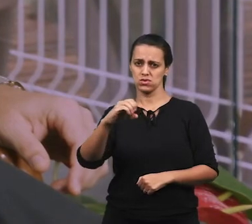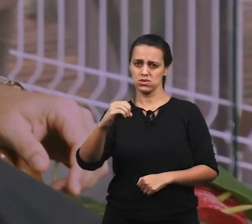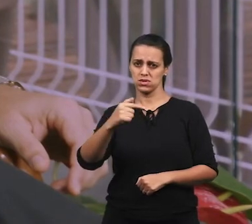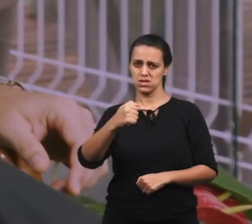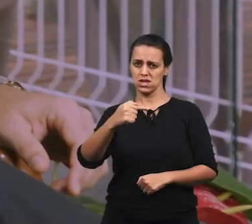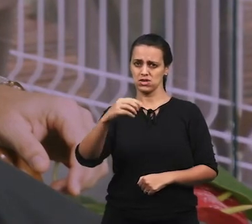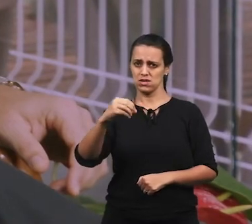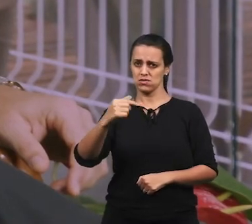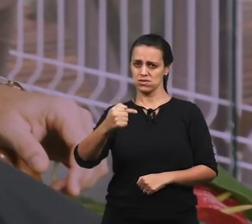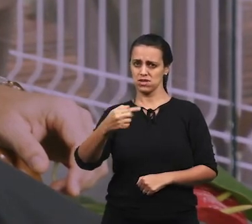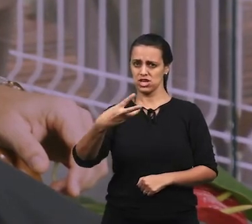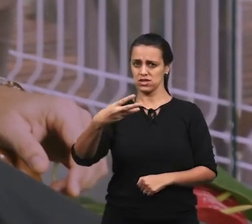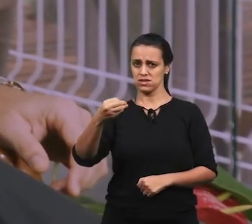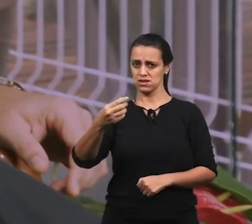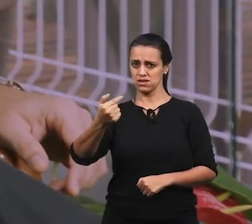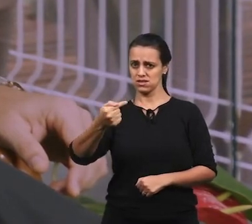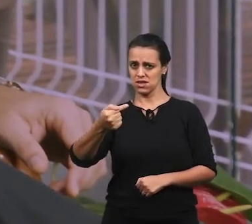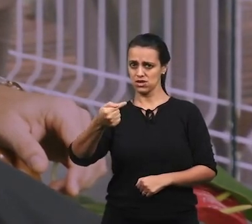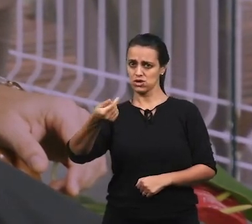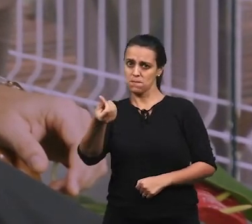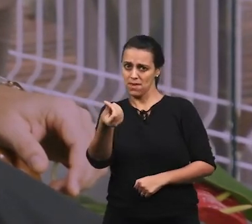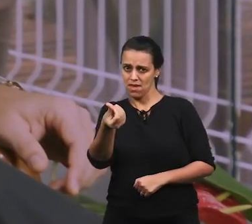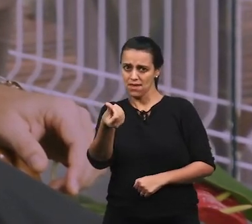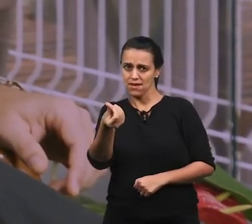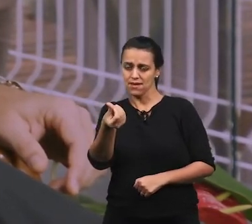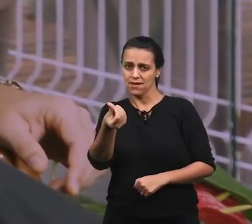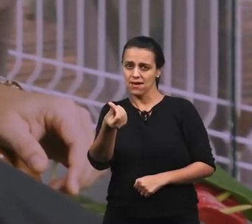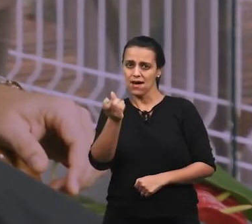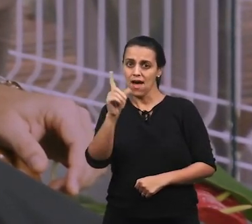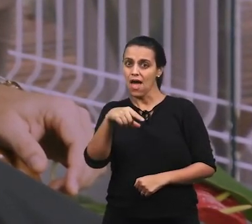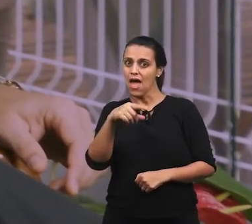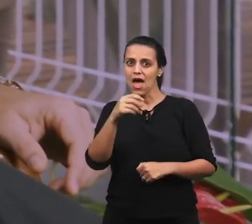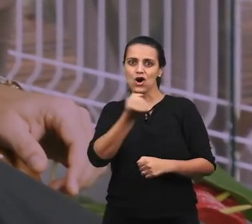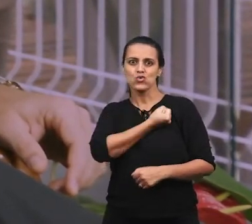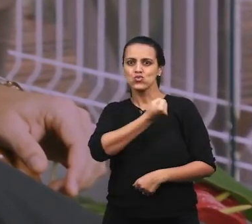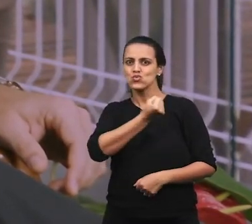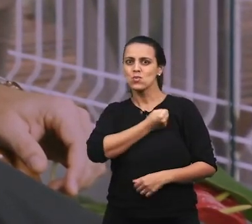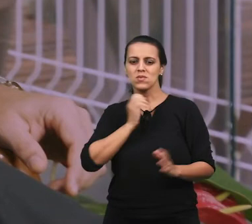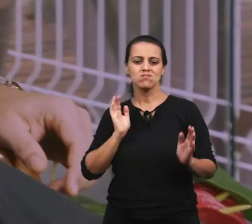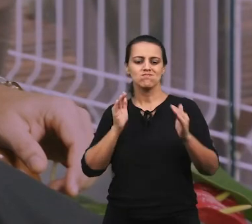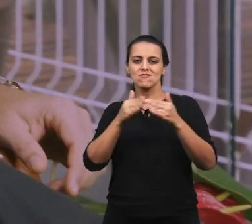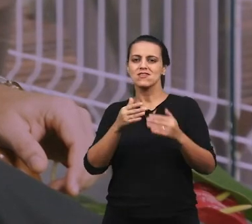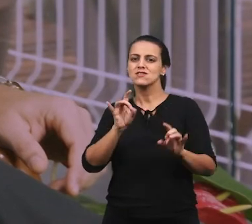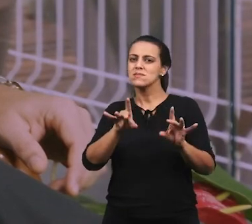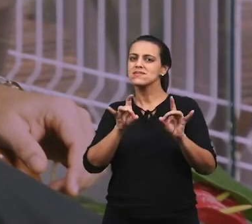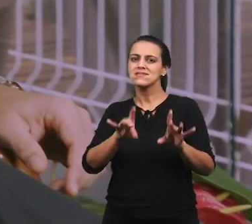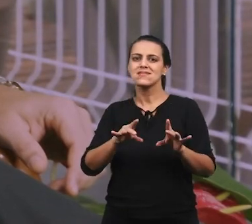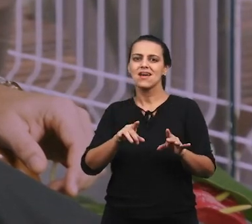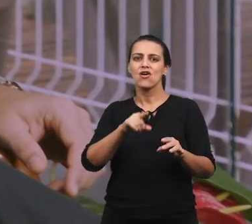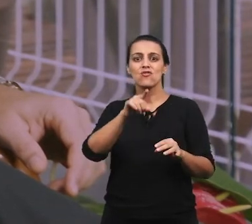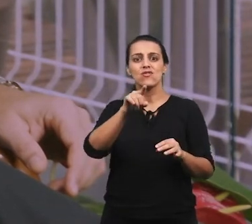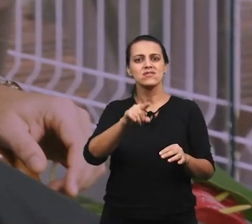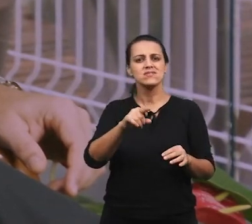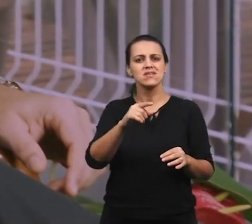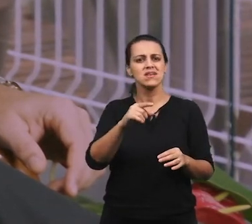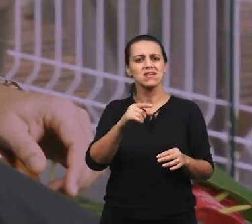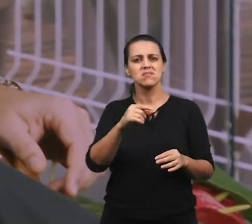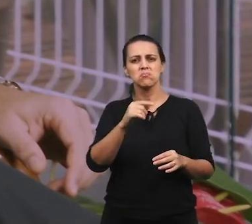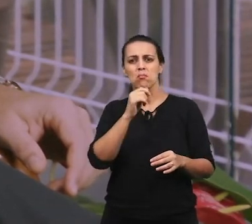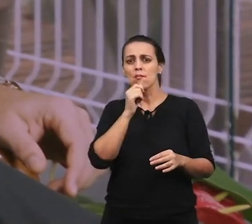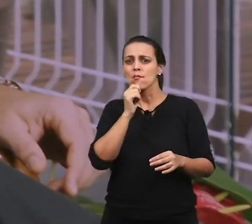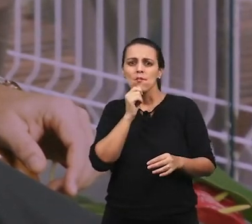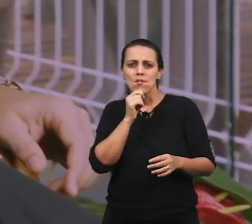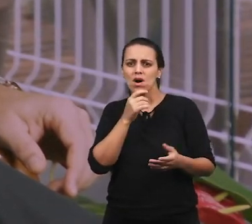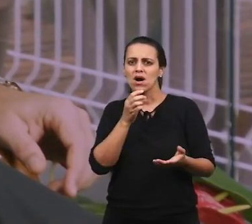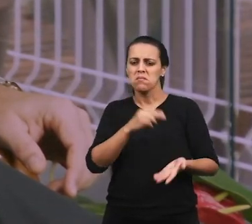можете позвонить в любое время суток, 24 часа в сутки, 7 дней в неделю, по которому, позвонив, наши